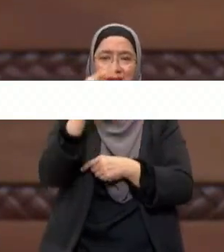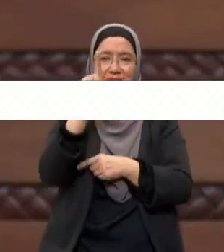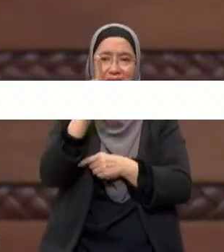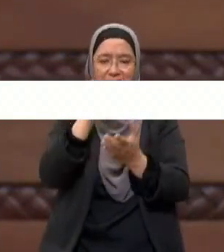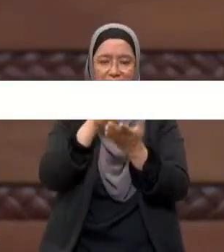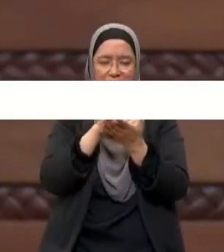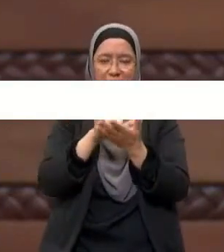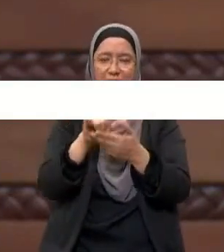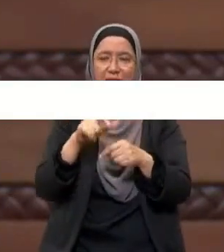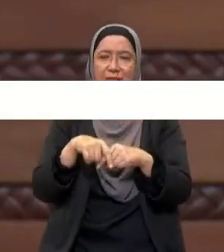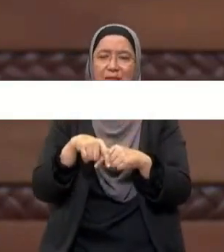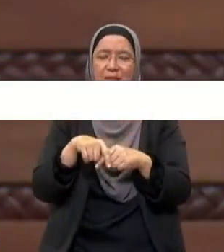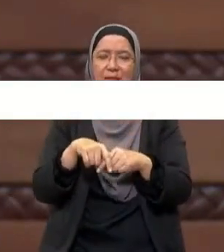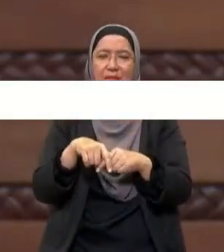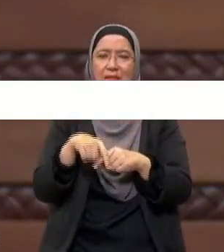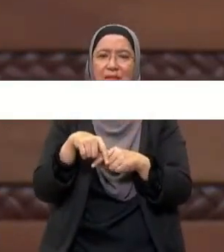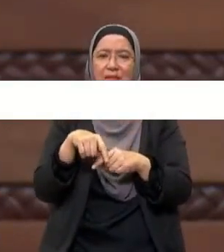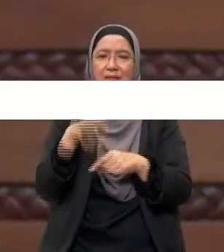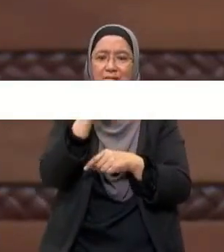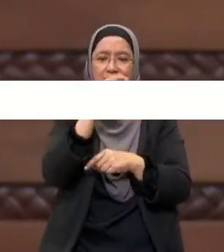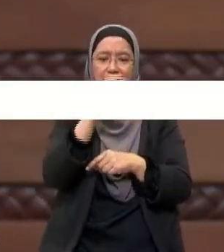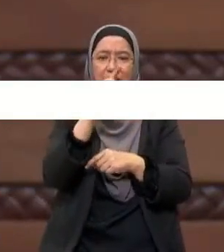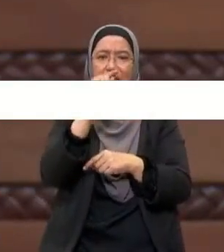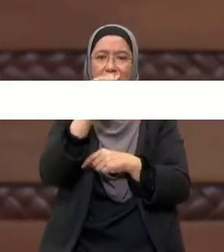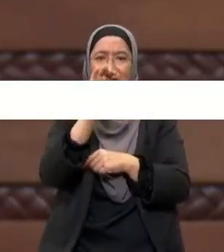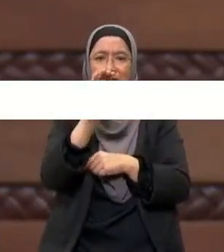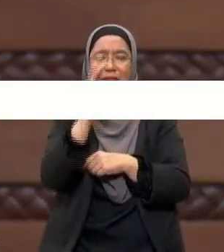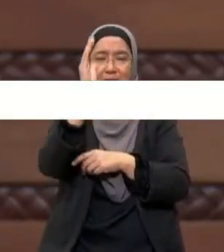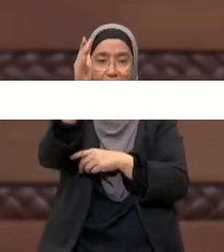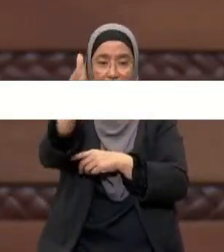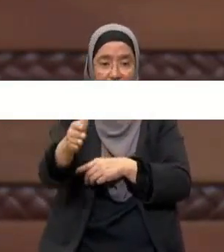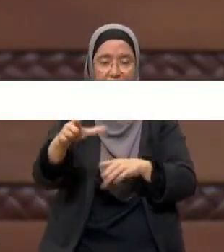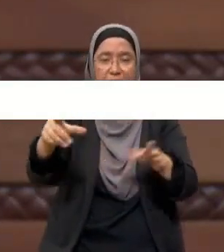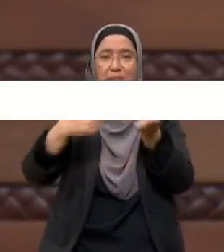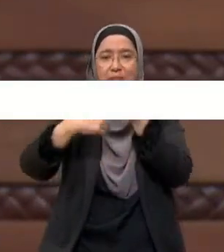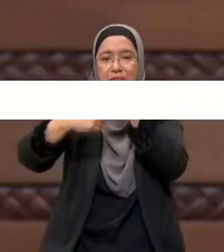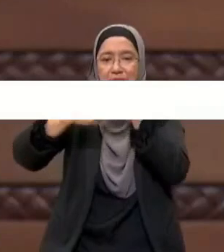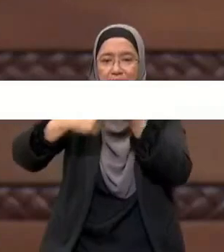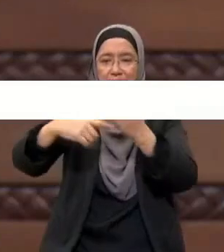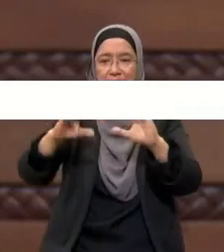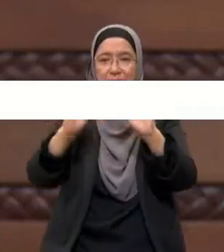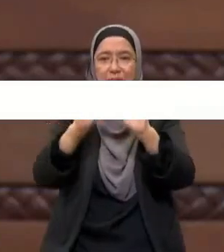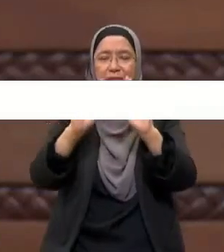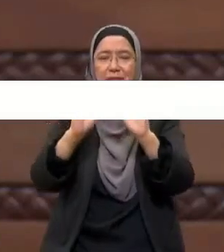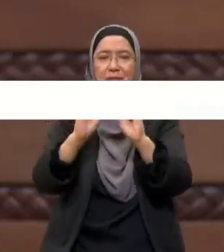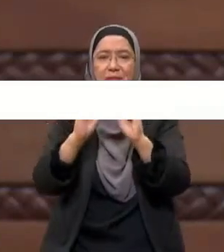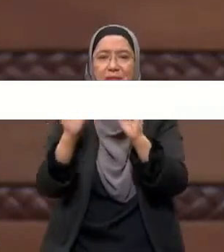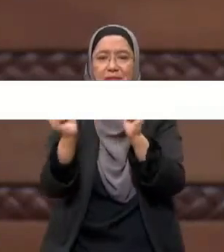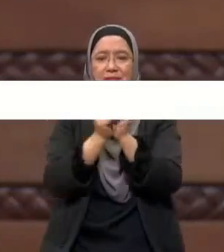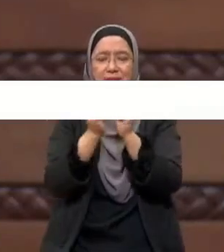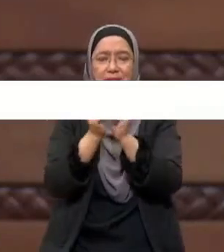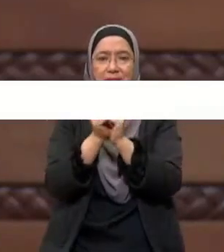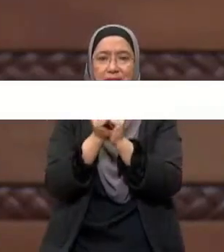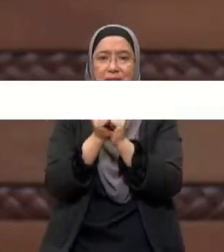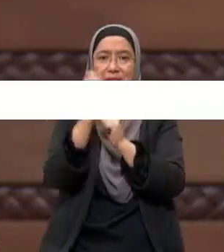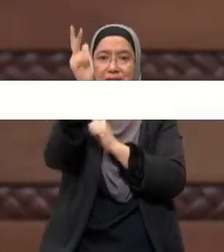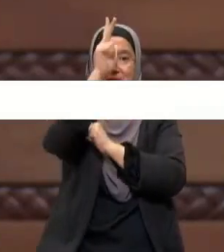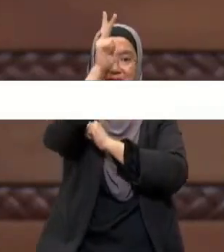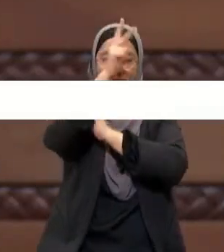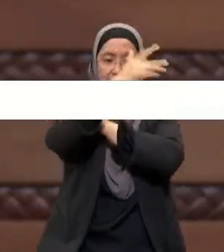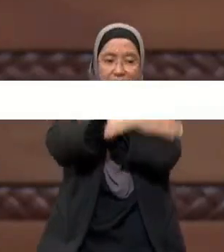maka motek akan mengadakan perbincangan dan mesyuarat dengan kerajaan